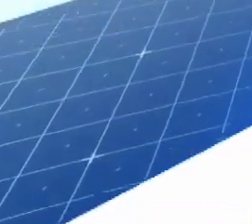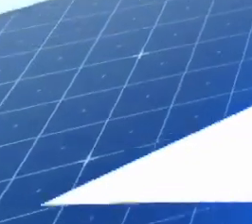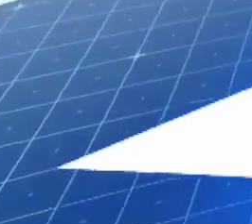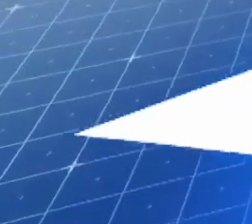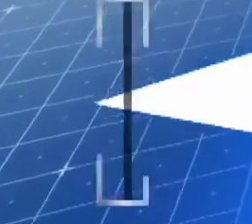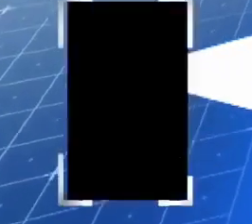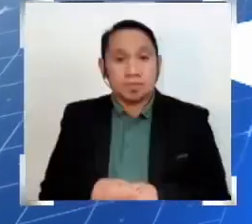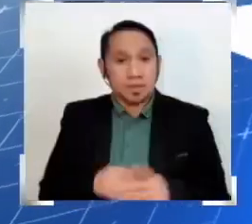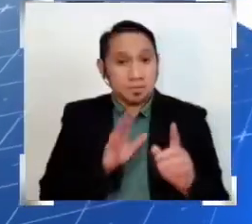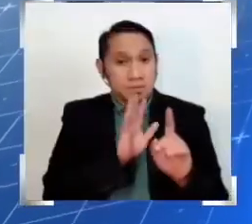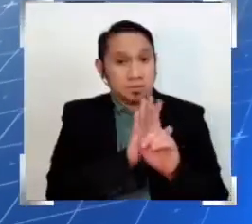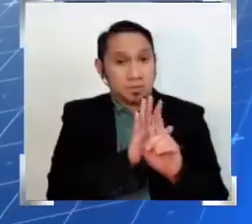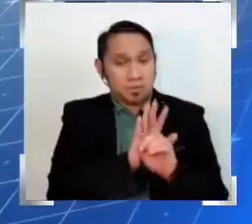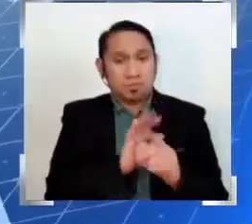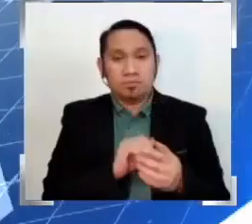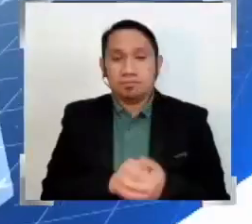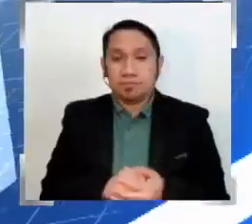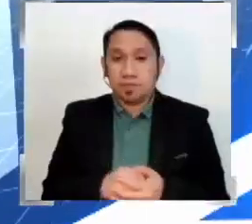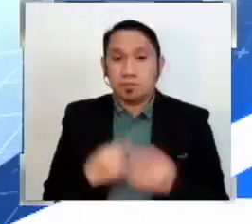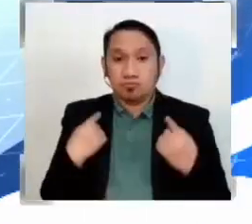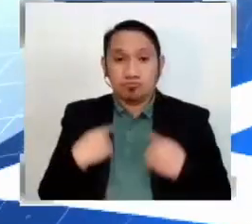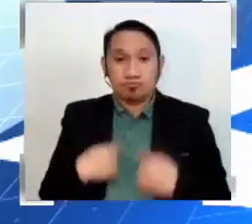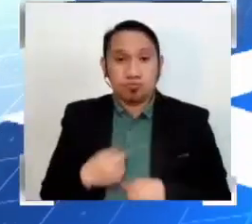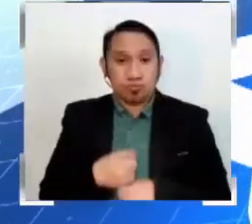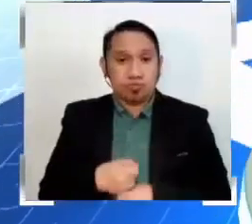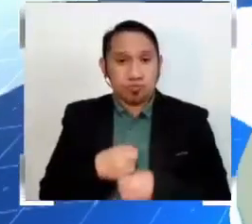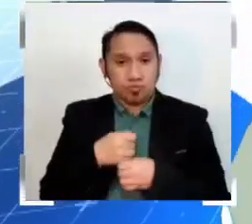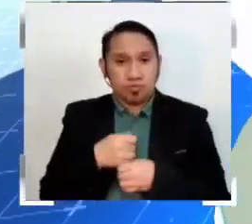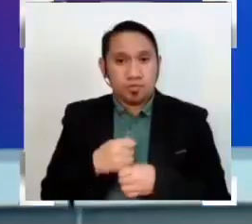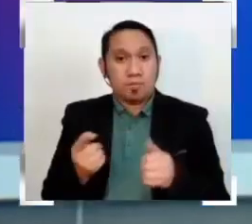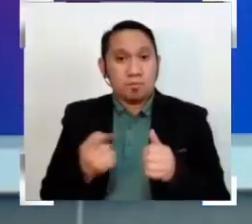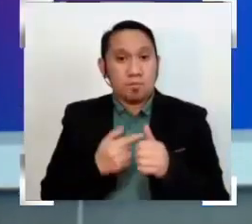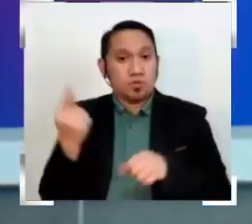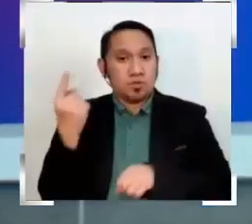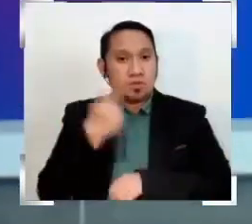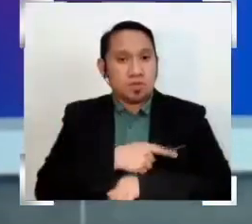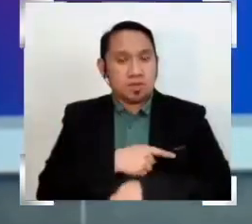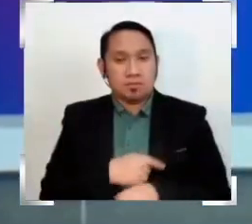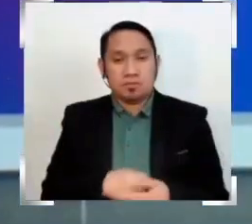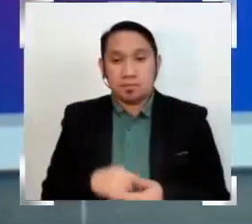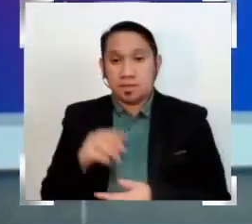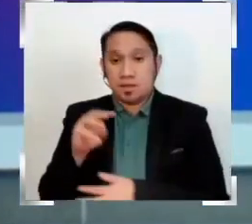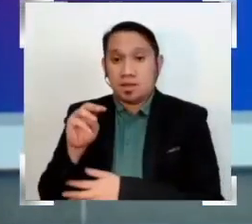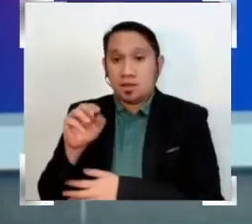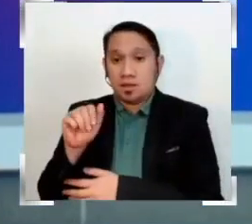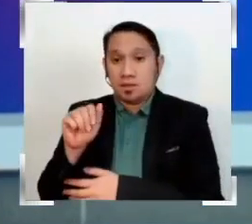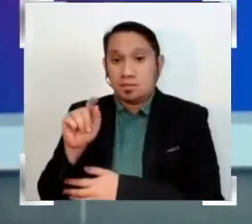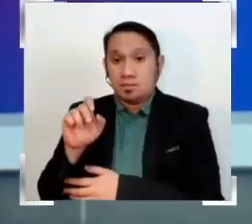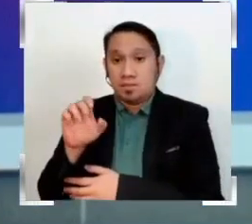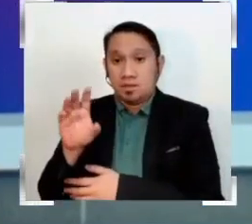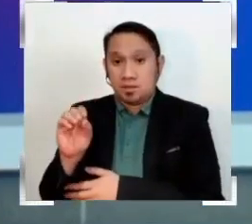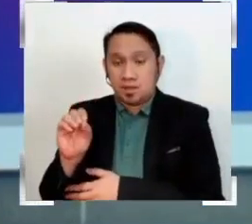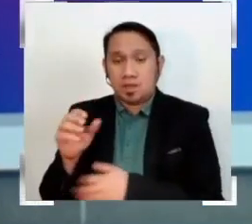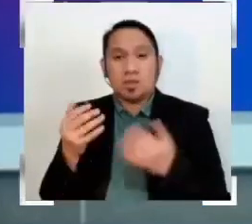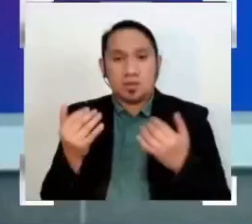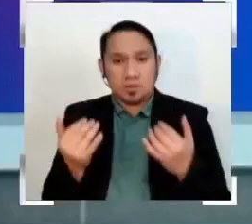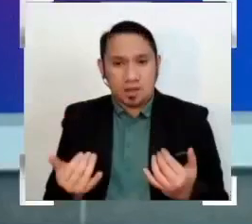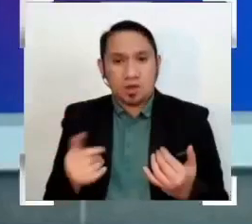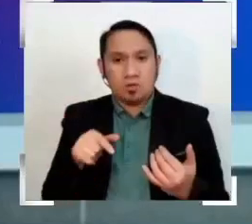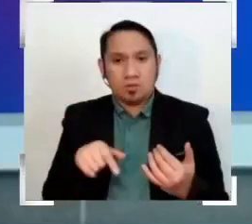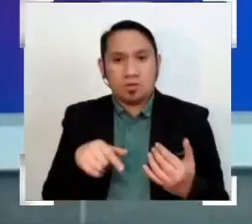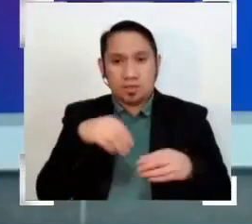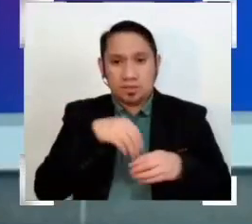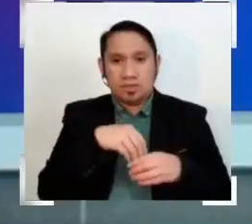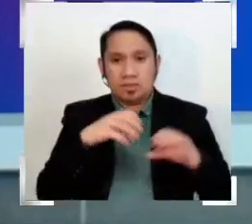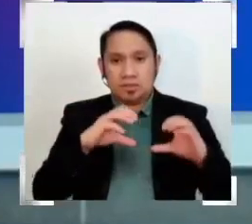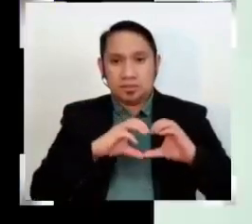Trending ang World TV premiere ng Voltage 5 Legacy. At si Matteo Guidicelli, magiging kapuso na. Ating